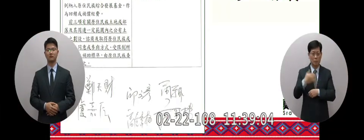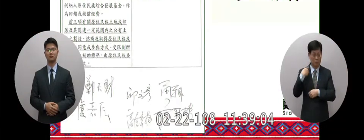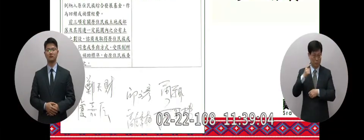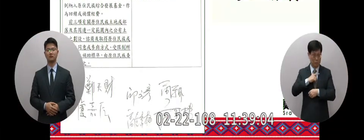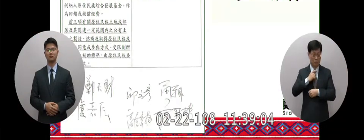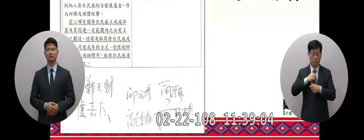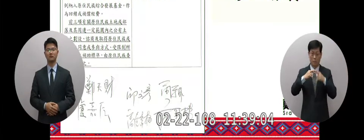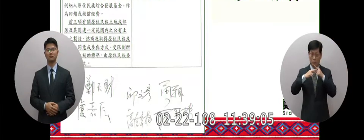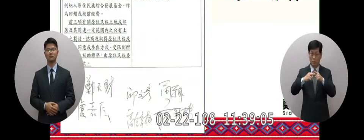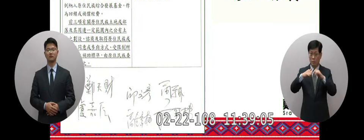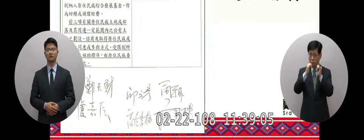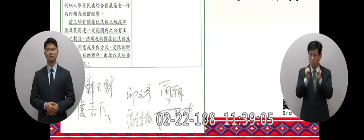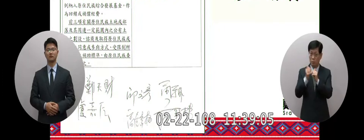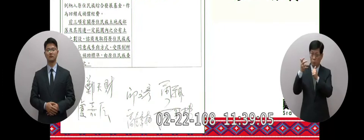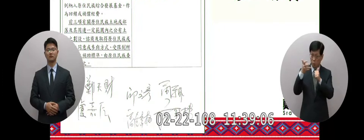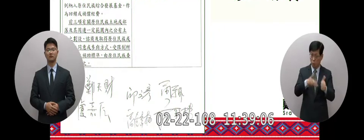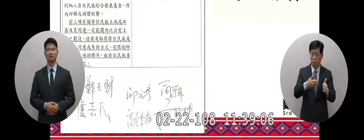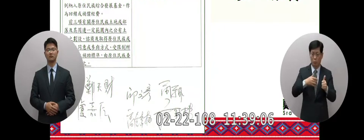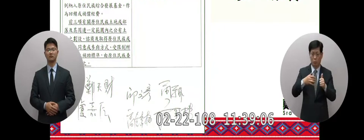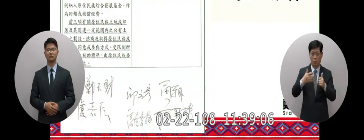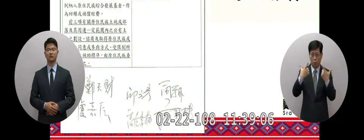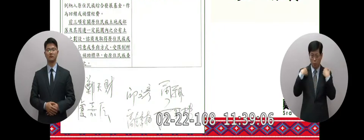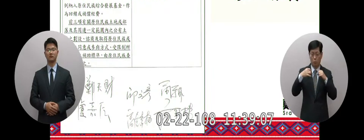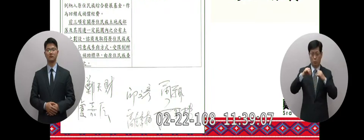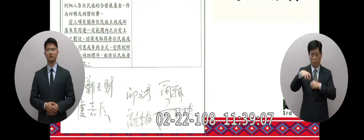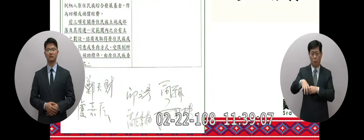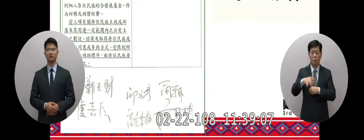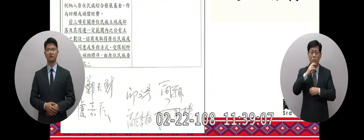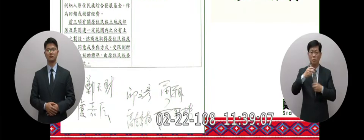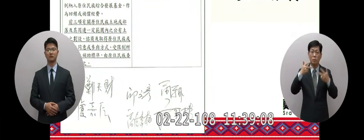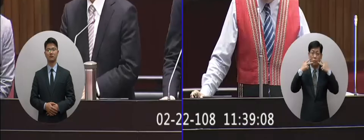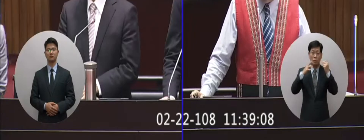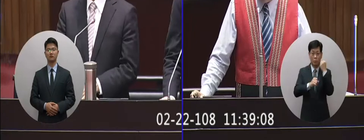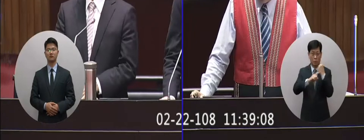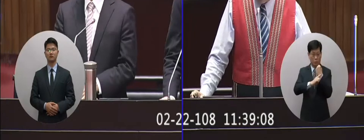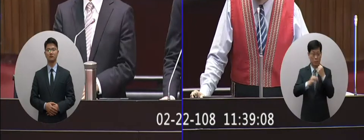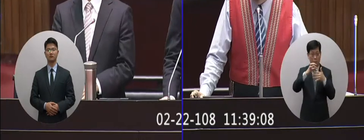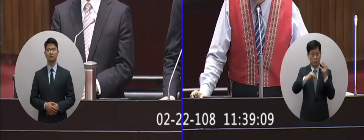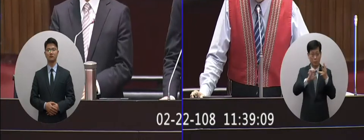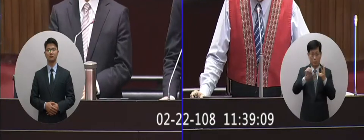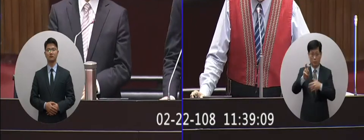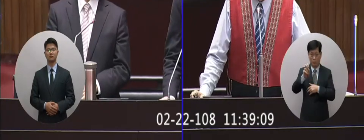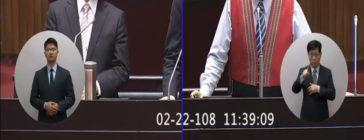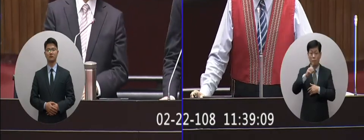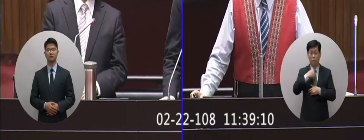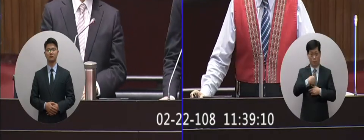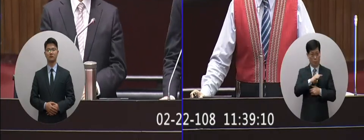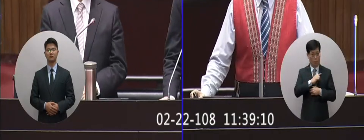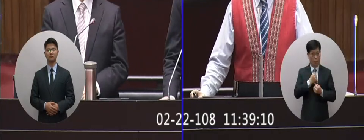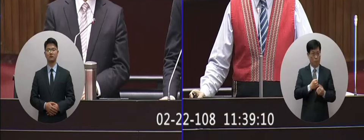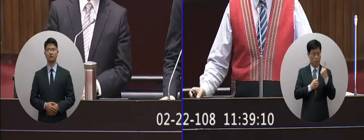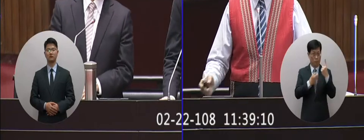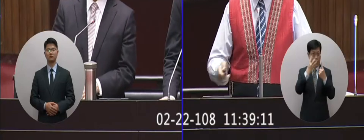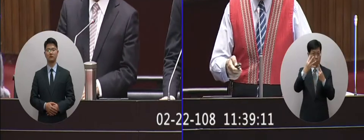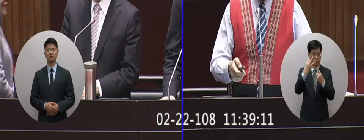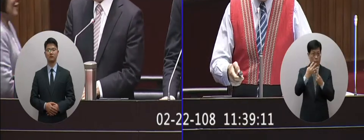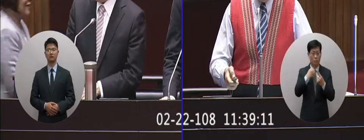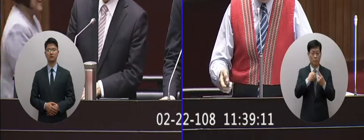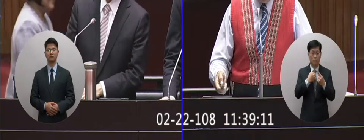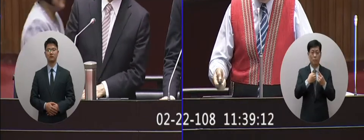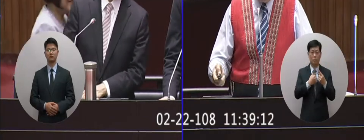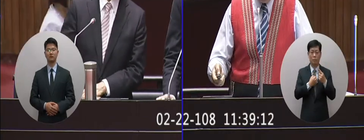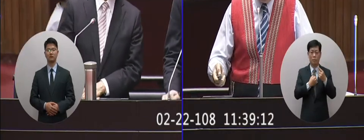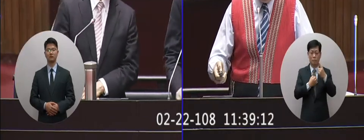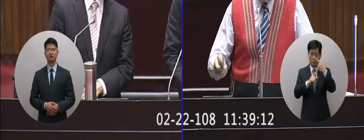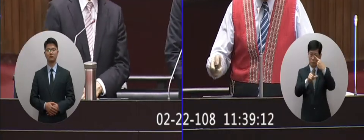领域。这个原住民族基本法二十一条啊，是本席在104年1月12日提出的修